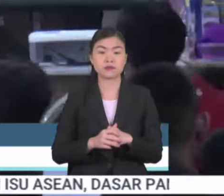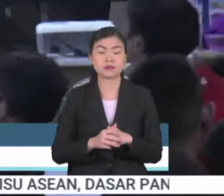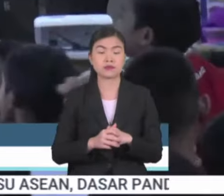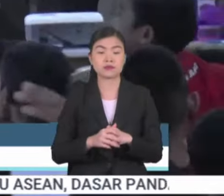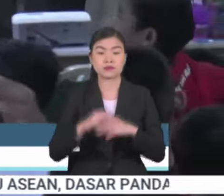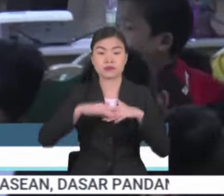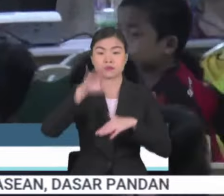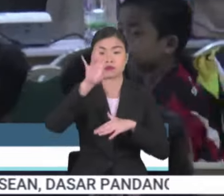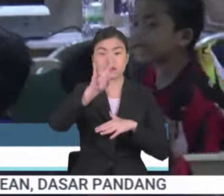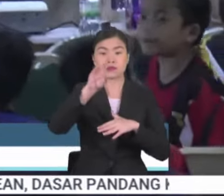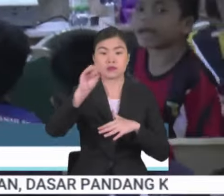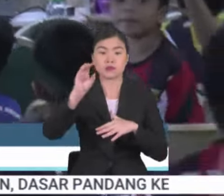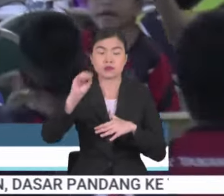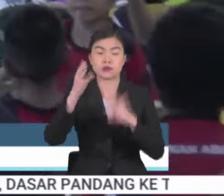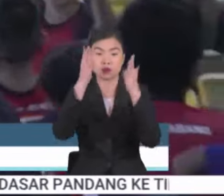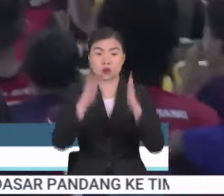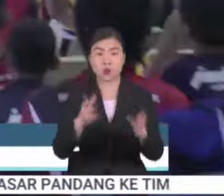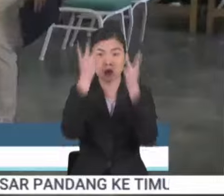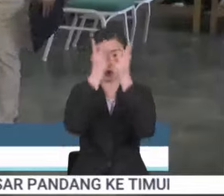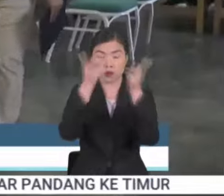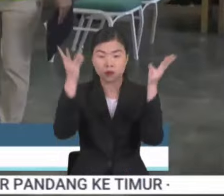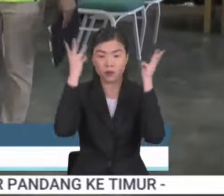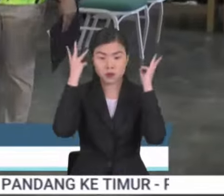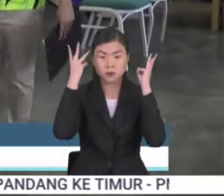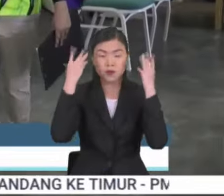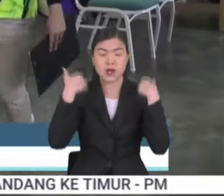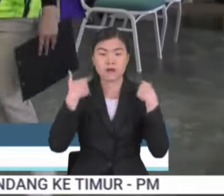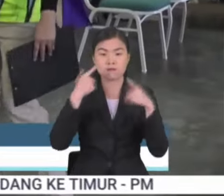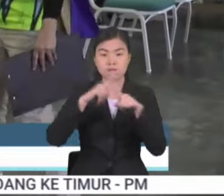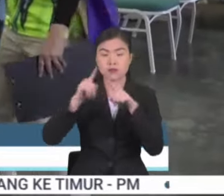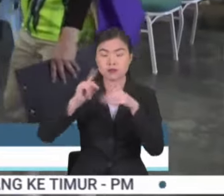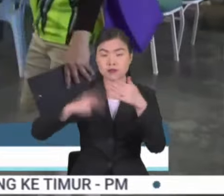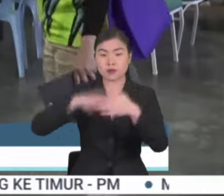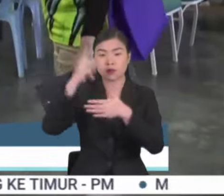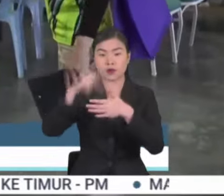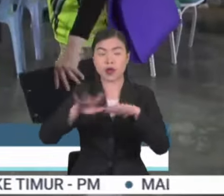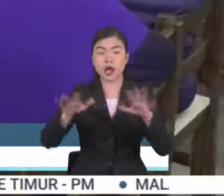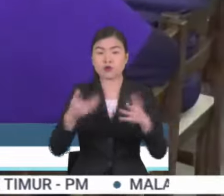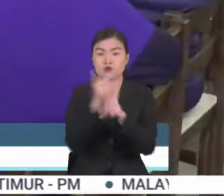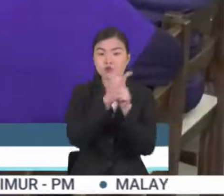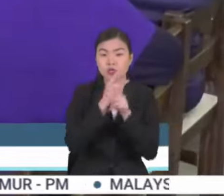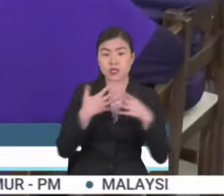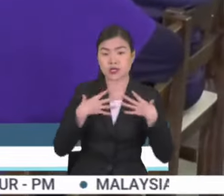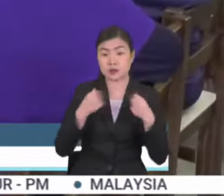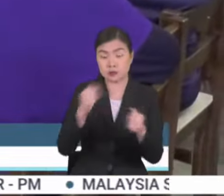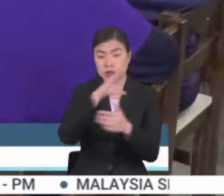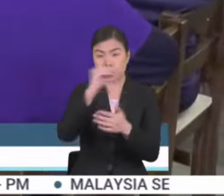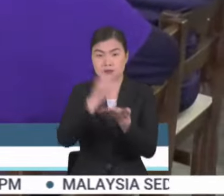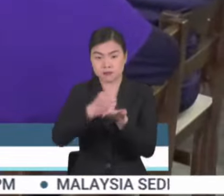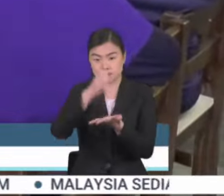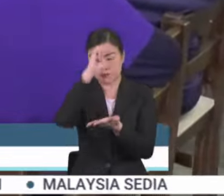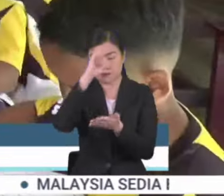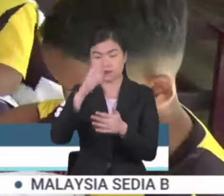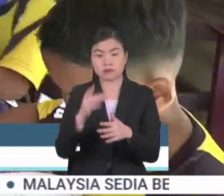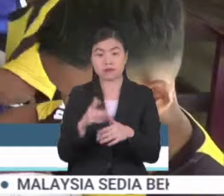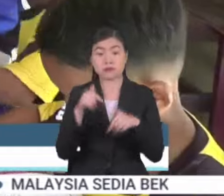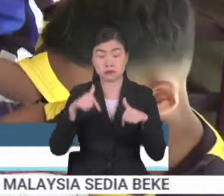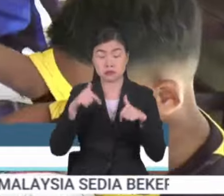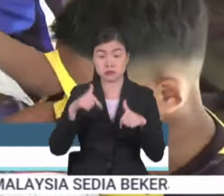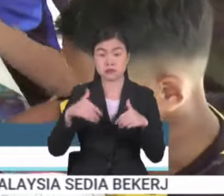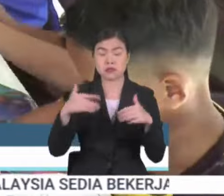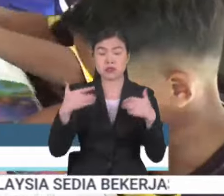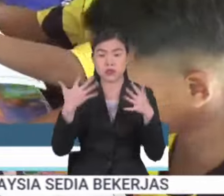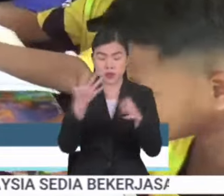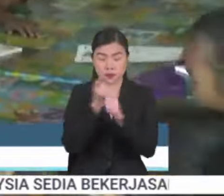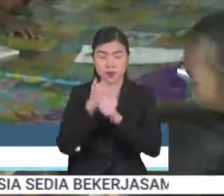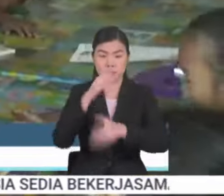Lebih 700 penduduk asli disantuni dengan tumpuan program kepada penjagaan kesihatan dan pendidikan. Penganjuran kali ini mendapat